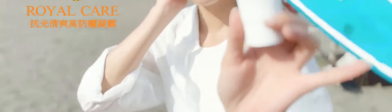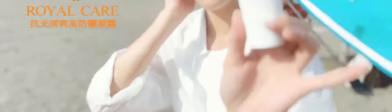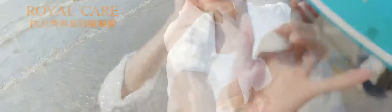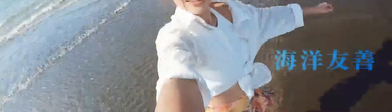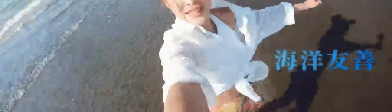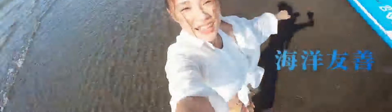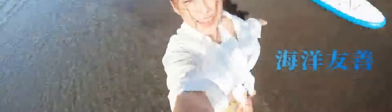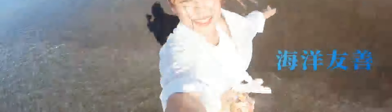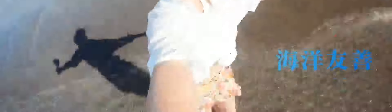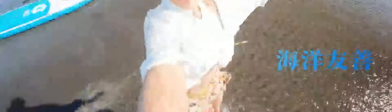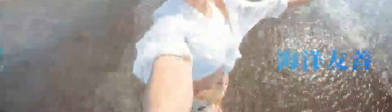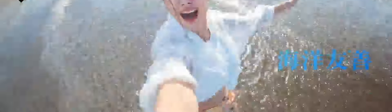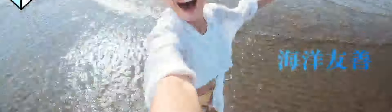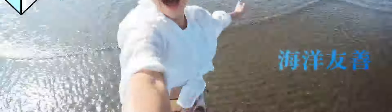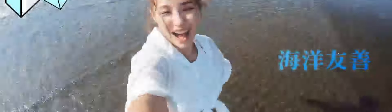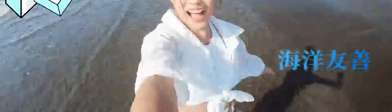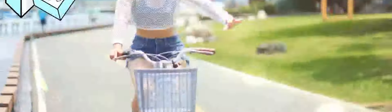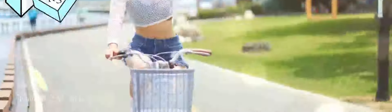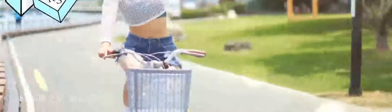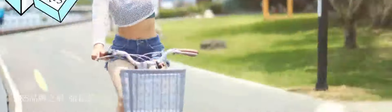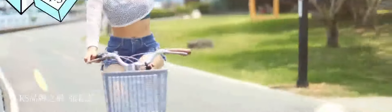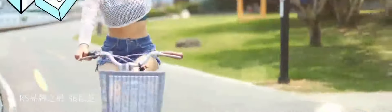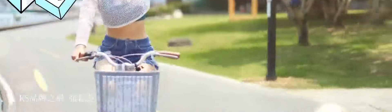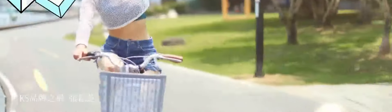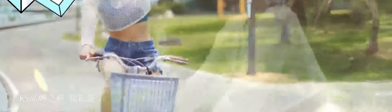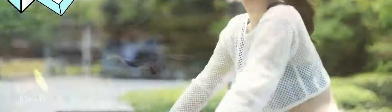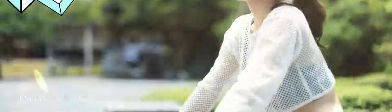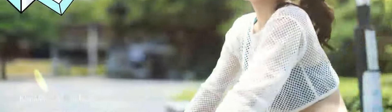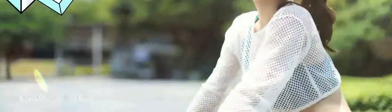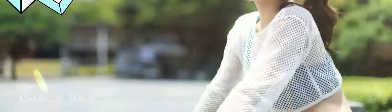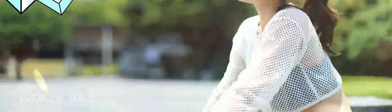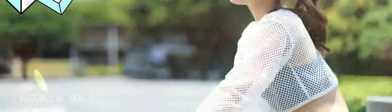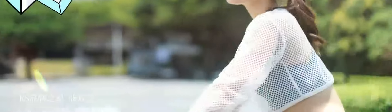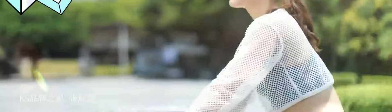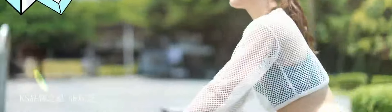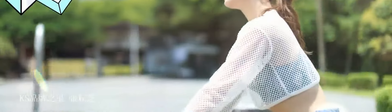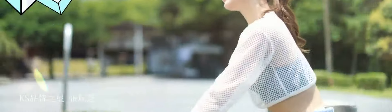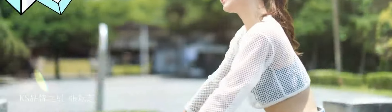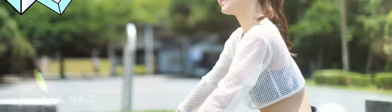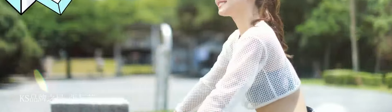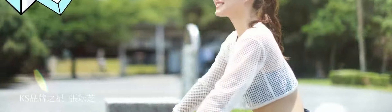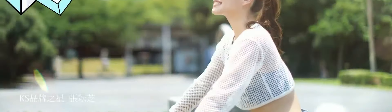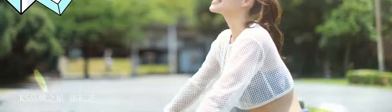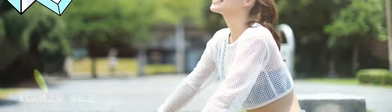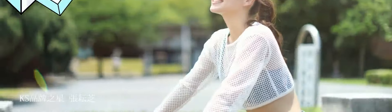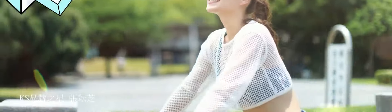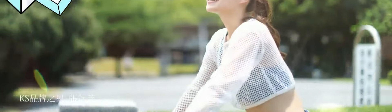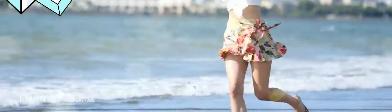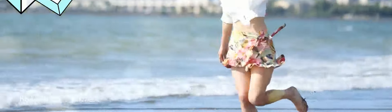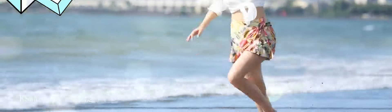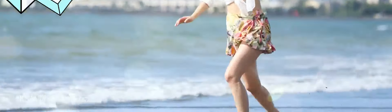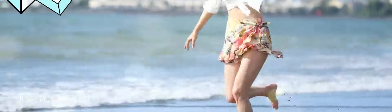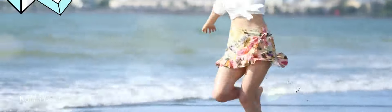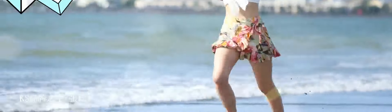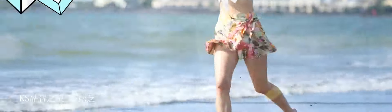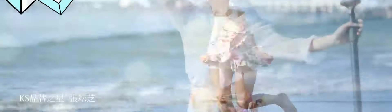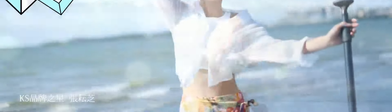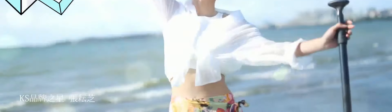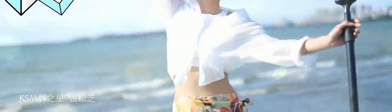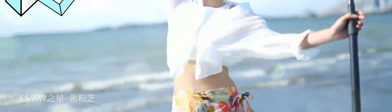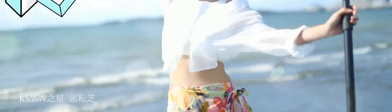喜欢它做到海洋友善，365天，天天抗光抗老化，是我的保养日常。你